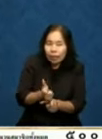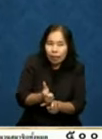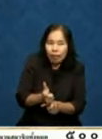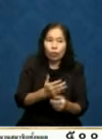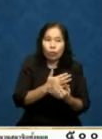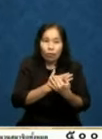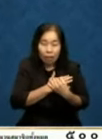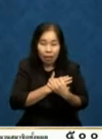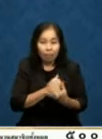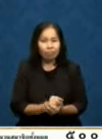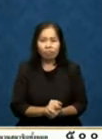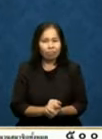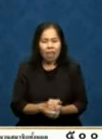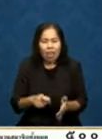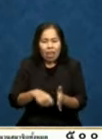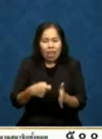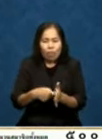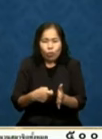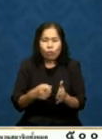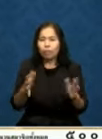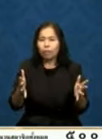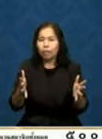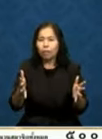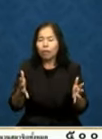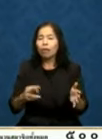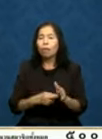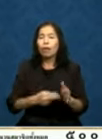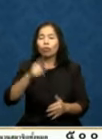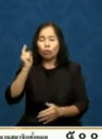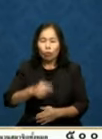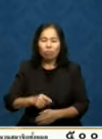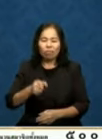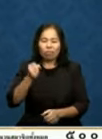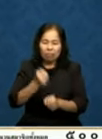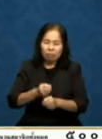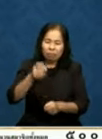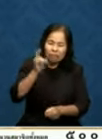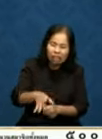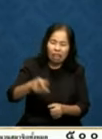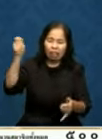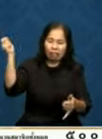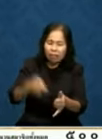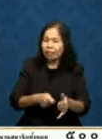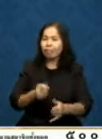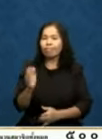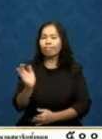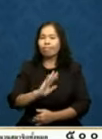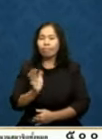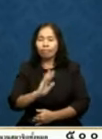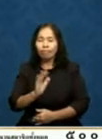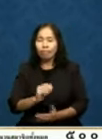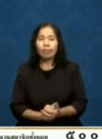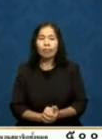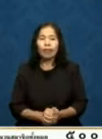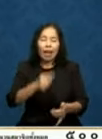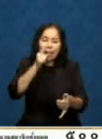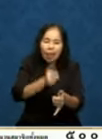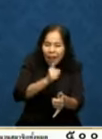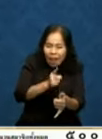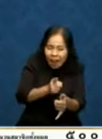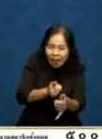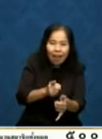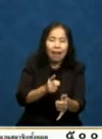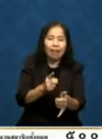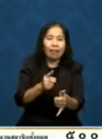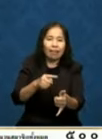ความรักไม่ได้มีเหตุผลใดเลยค่ะที่เราจะต้องทำร้ายเขาหรือเคี่ยนตีเขาหรือแม้กระทั่งดุด่าด้วยคำที่